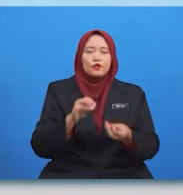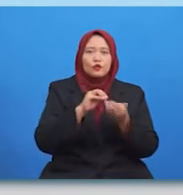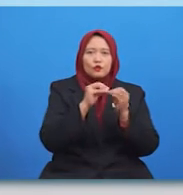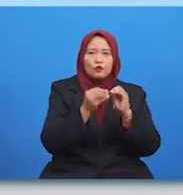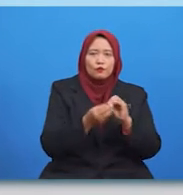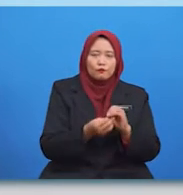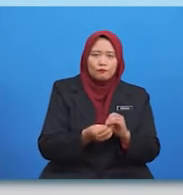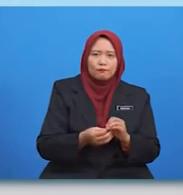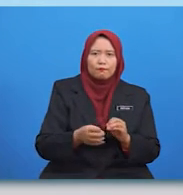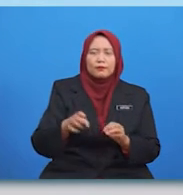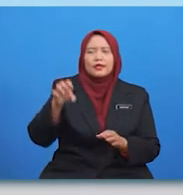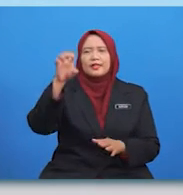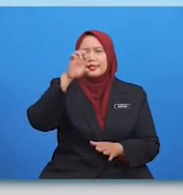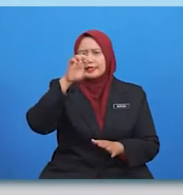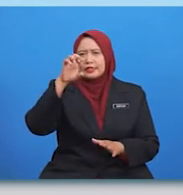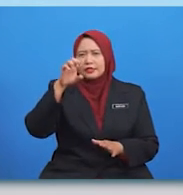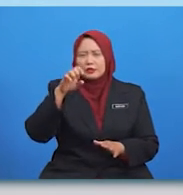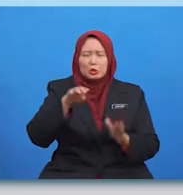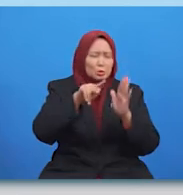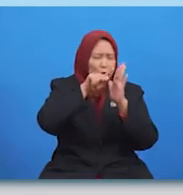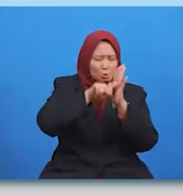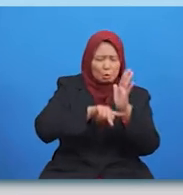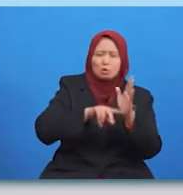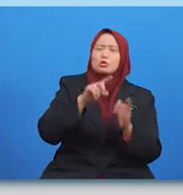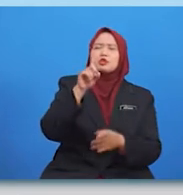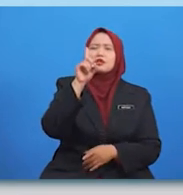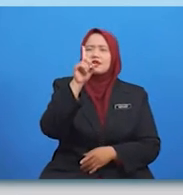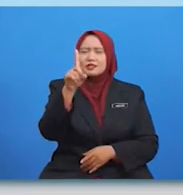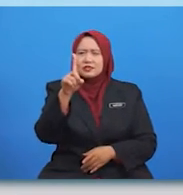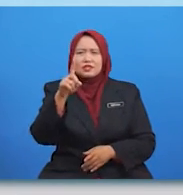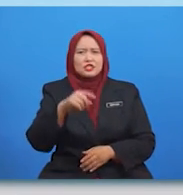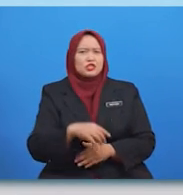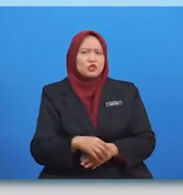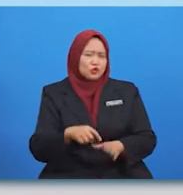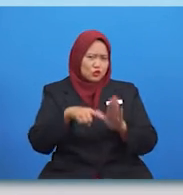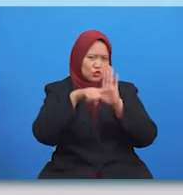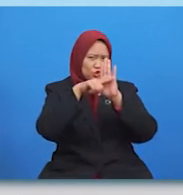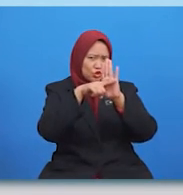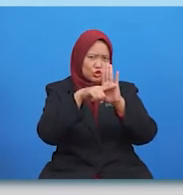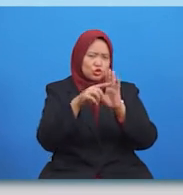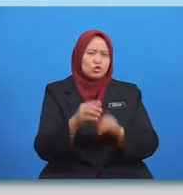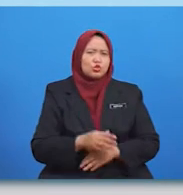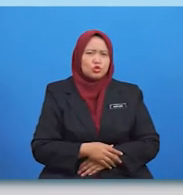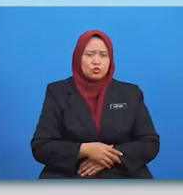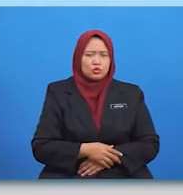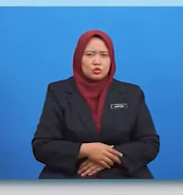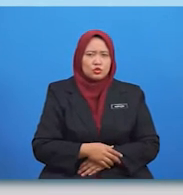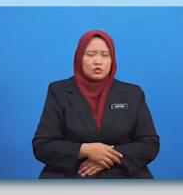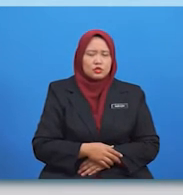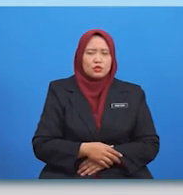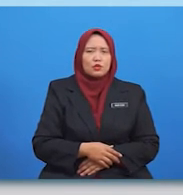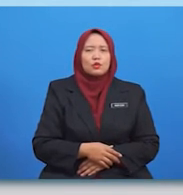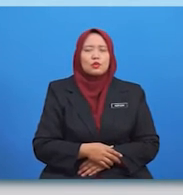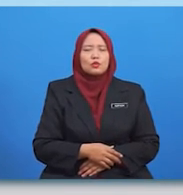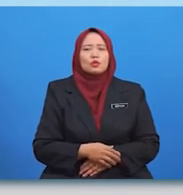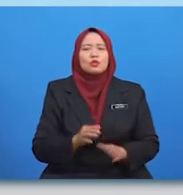bilangan elektronnya telah berkurang 1, di mana asalnya bilangan proton dan elektron adalah sama.